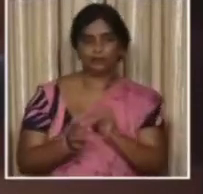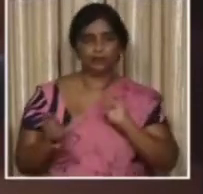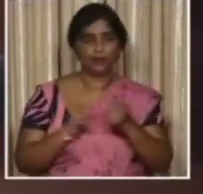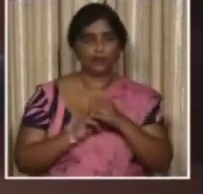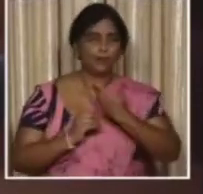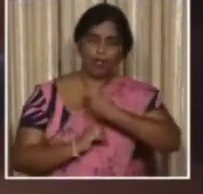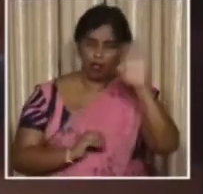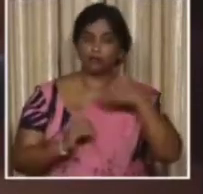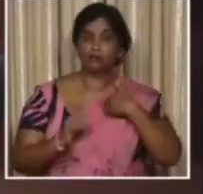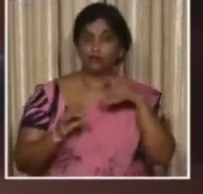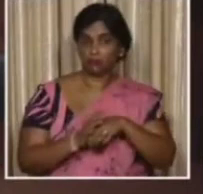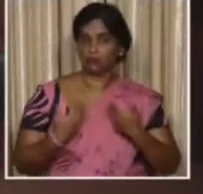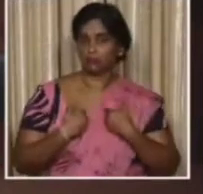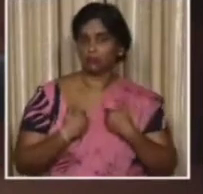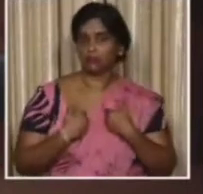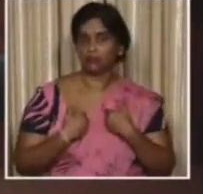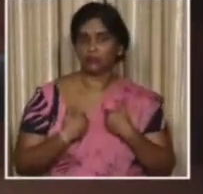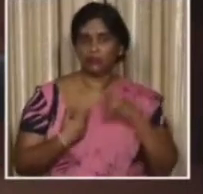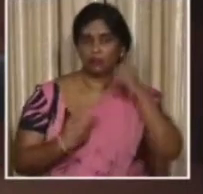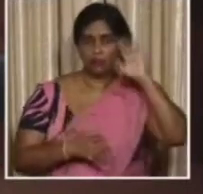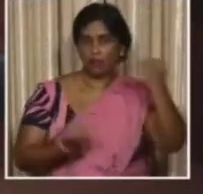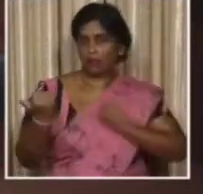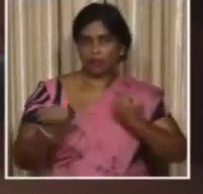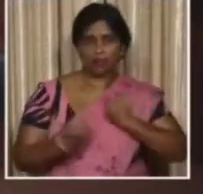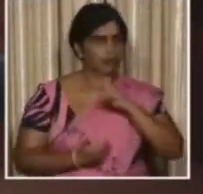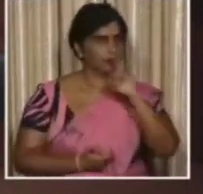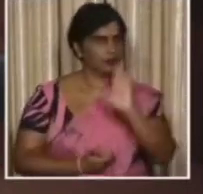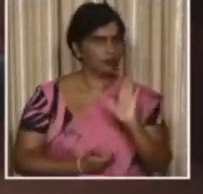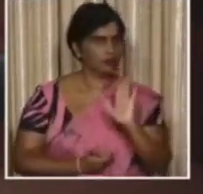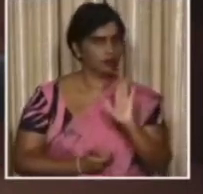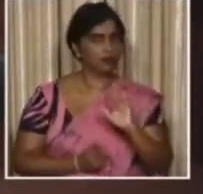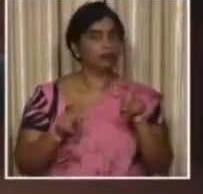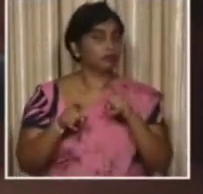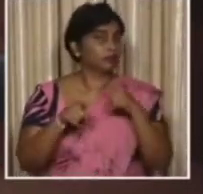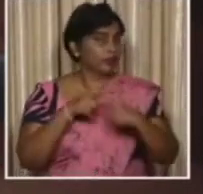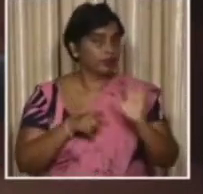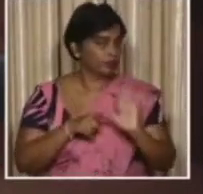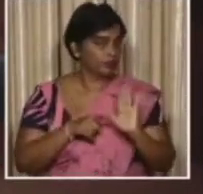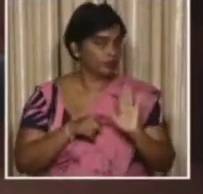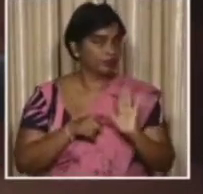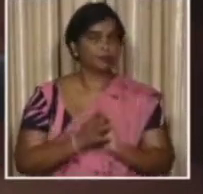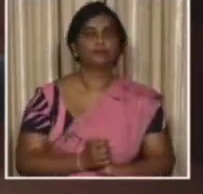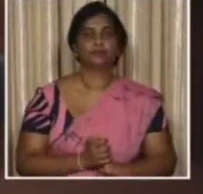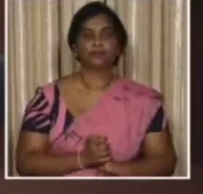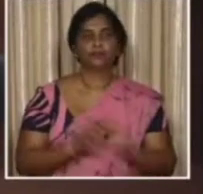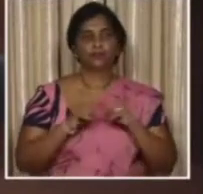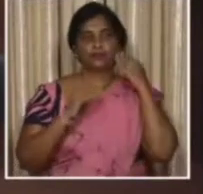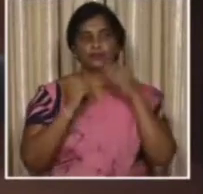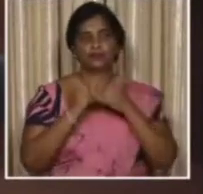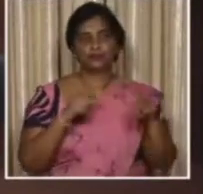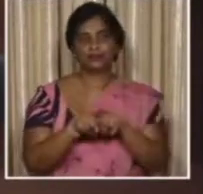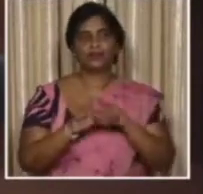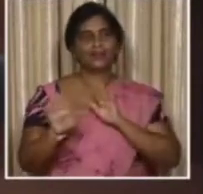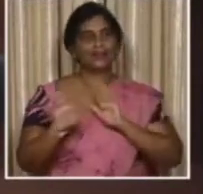palaka mandala iwat karanna ona tana hita minissu api me abhutha chodana karanna epai kiyala me parliamentuwe e vitarak nemei ඊට පස්සේ තුමා විසින් පත්